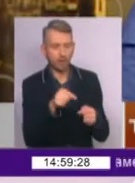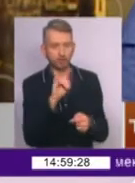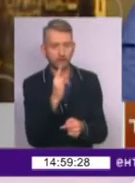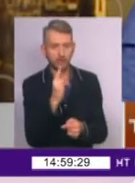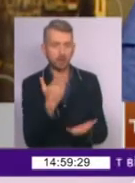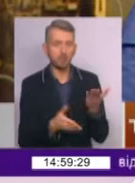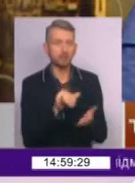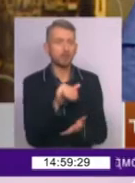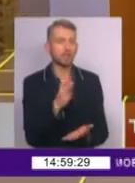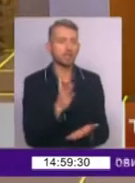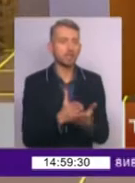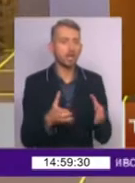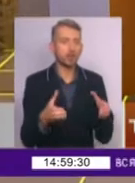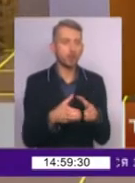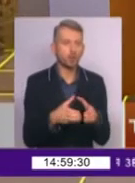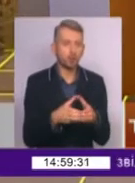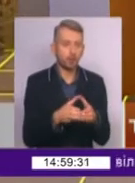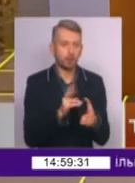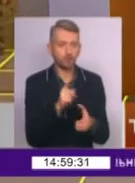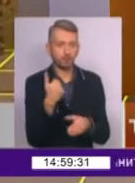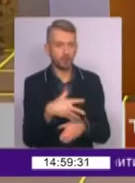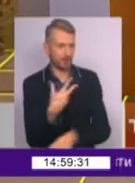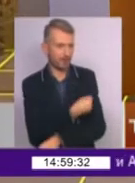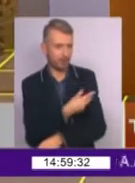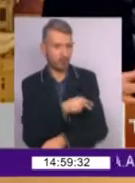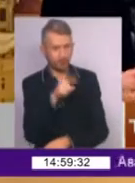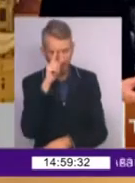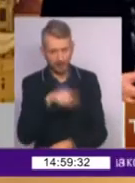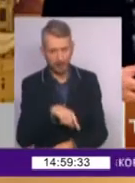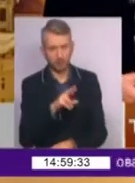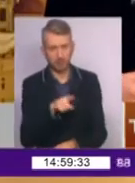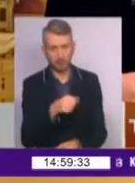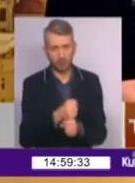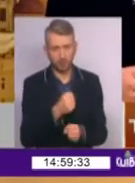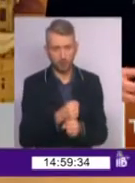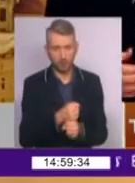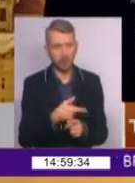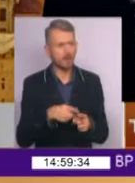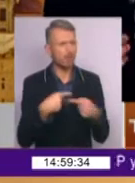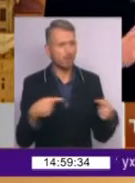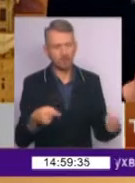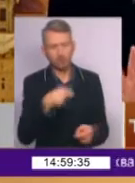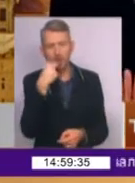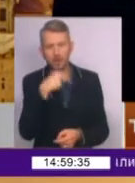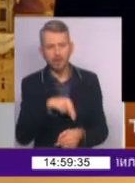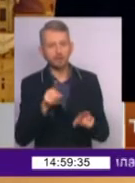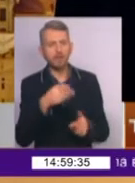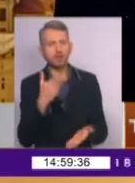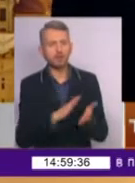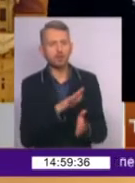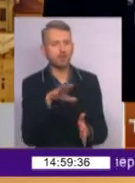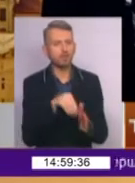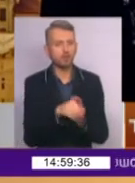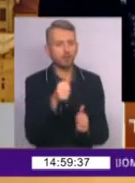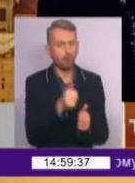Чи, можливо, в них є група, яких вони вже вакцинували, і вони знають, як це робити. І тому, оскільки це по-різному, краще, навіть якщо не в